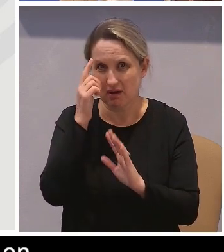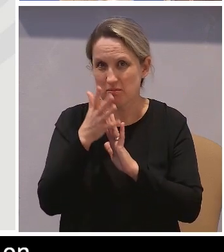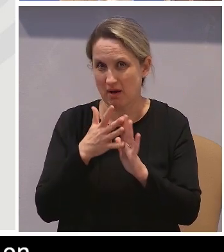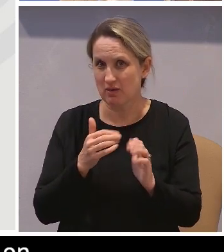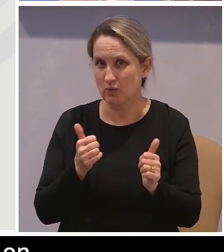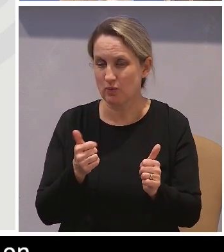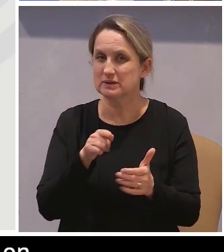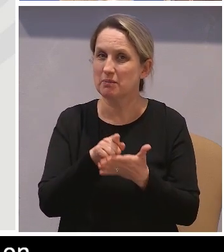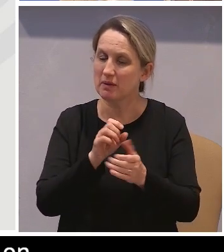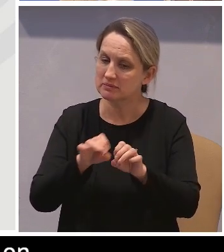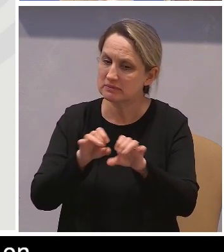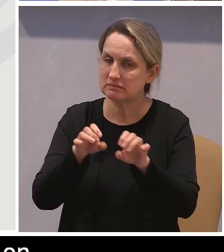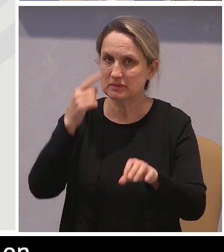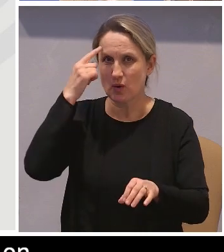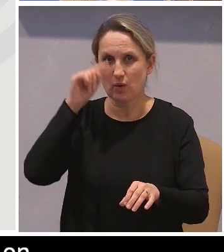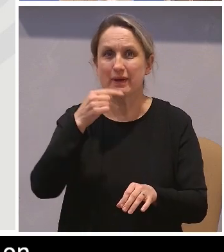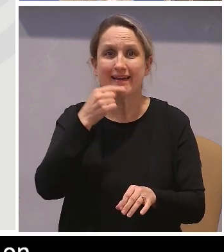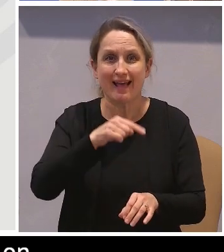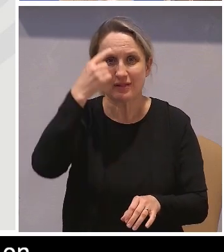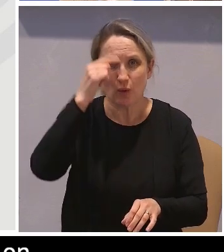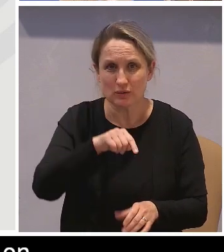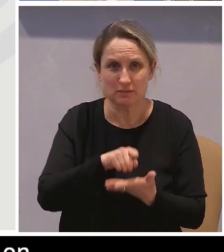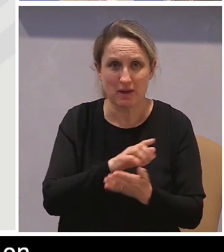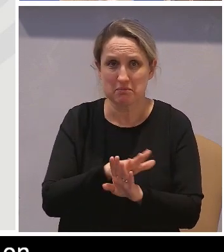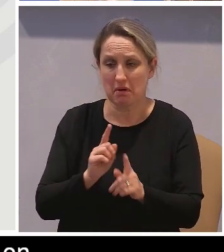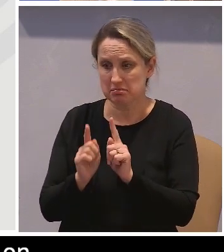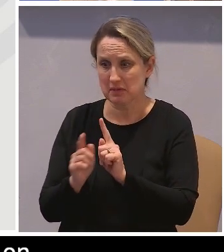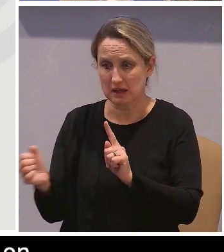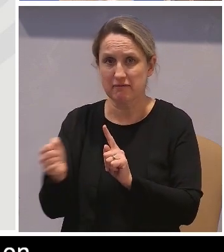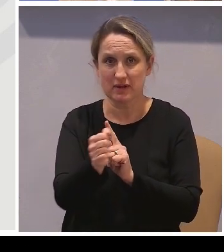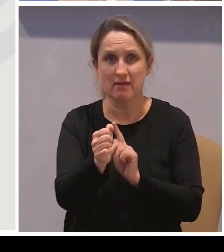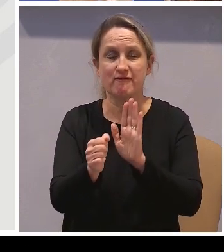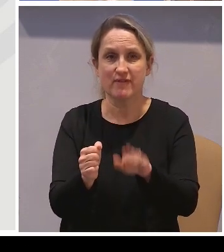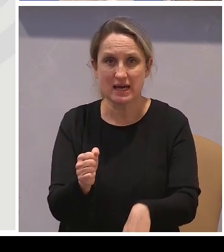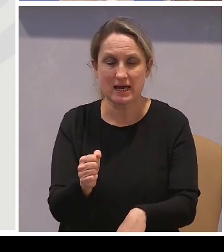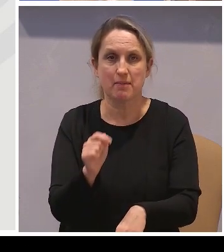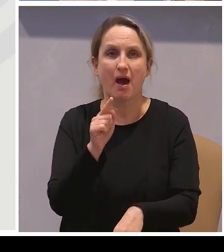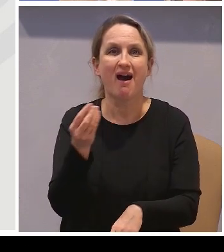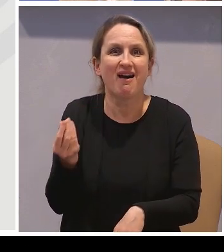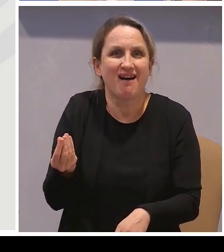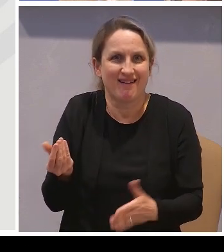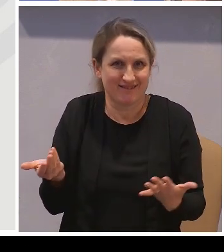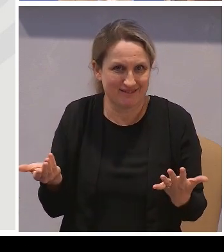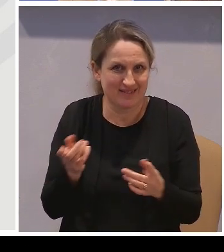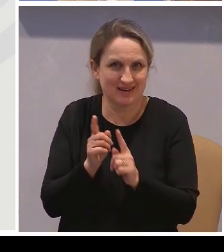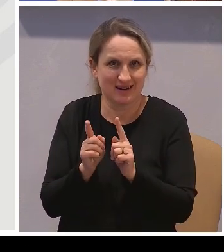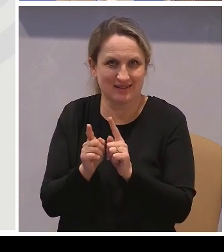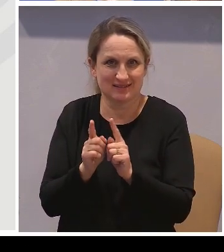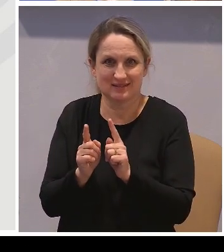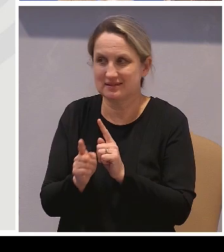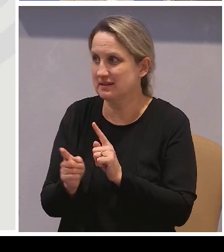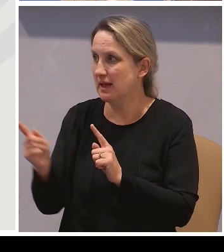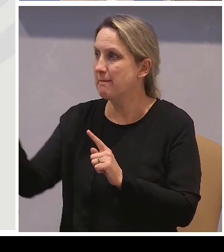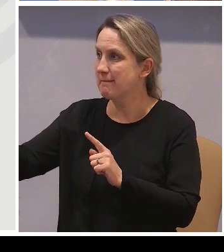seda peaks oskama selgitada. Ei pea keelt oskama, võib ka what tõlgi võtta, is in see on ka store for variant, them, aga see on and this is very finantsiliselt important. ka kallis.